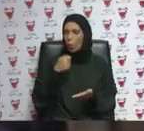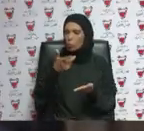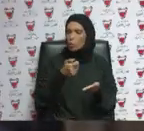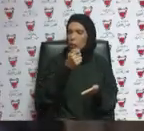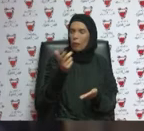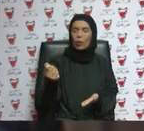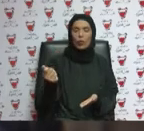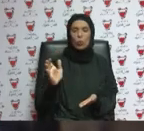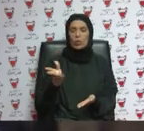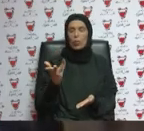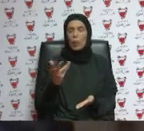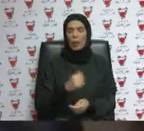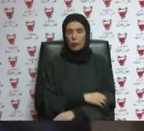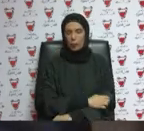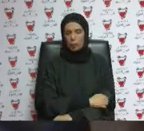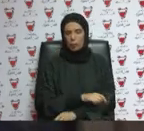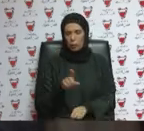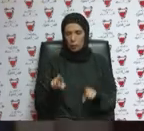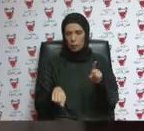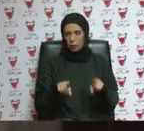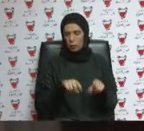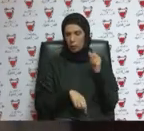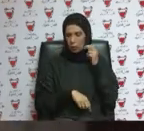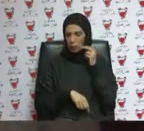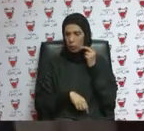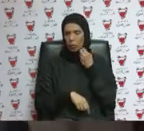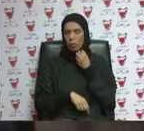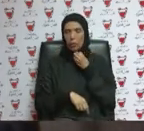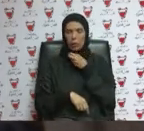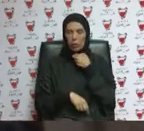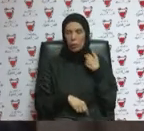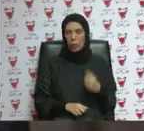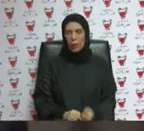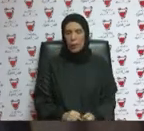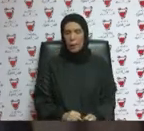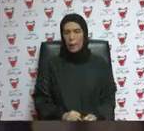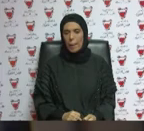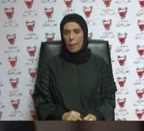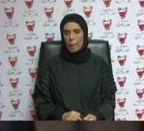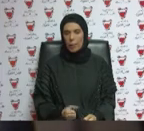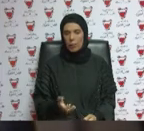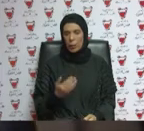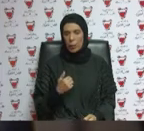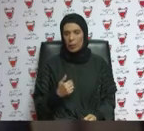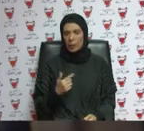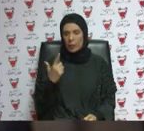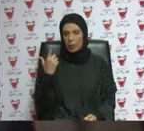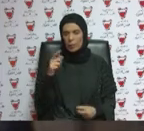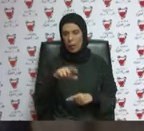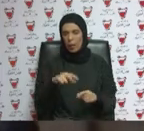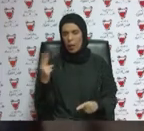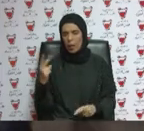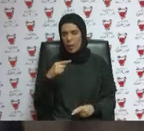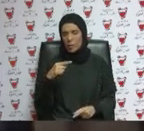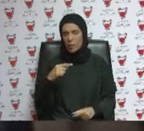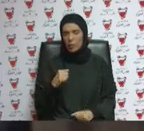المبالغ، وكيف أن بعض هذه يعني جزء منها الجزء سيصرف لن تغطي نسبة 7%، ستغطي 12% إلى